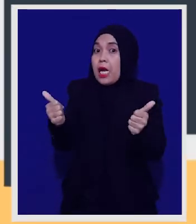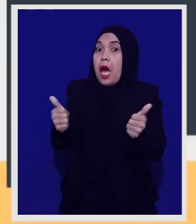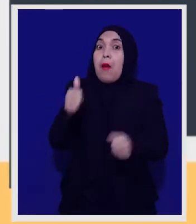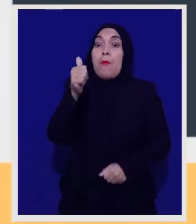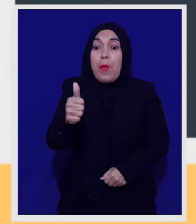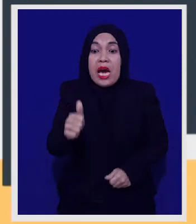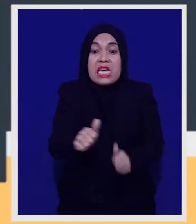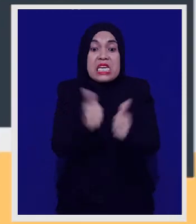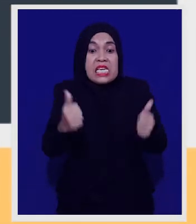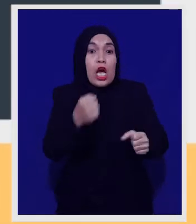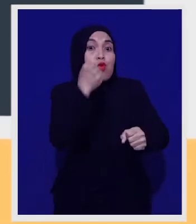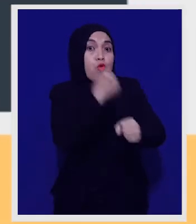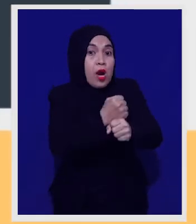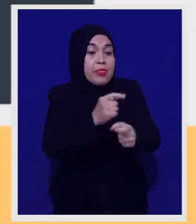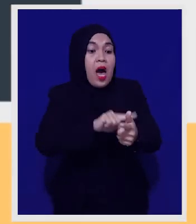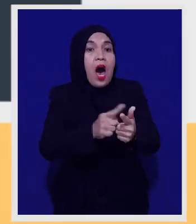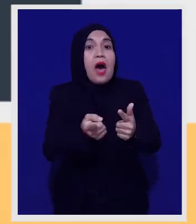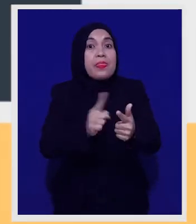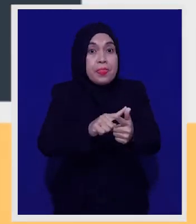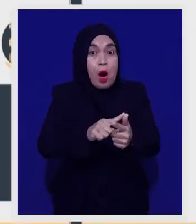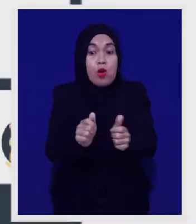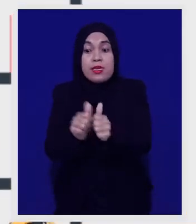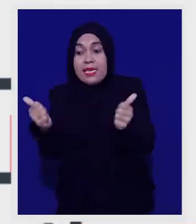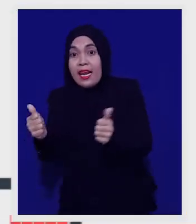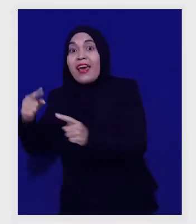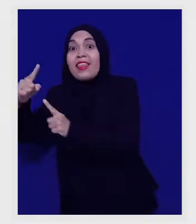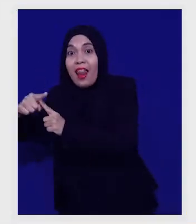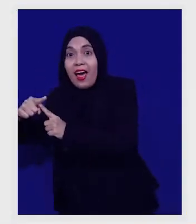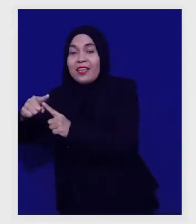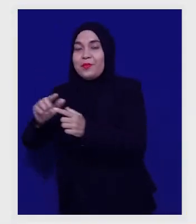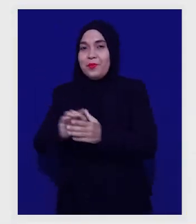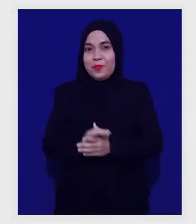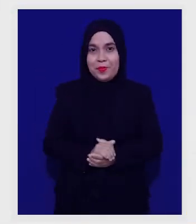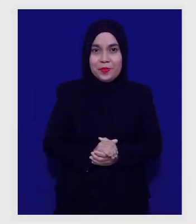dalam perkara cerai gugat maupun cerai talak.